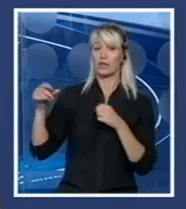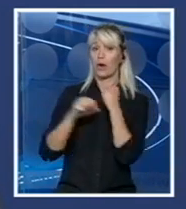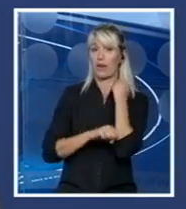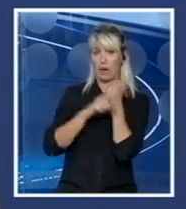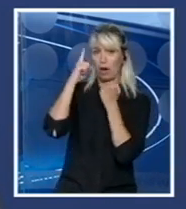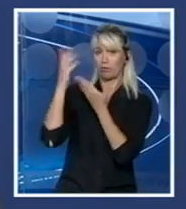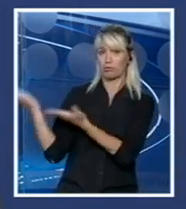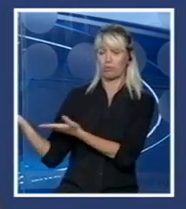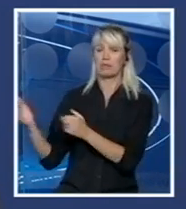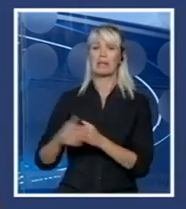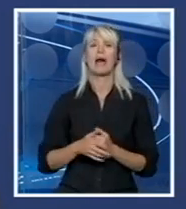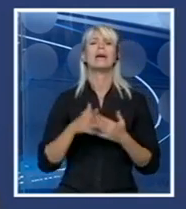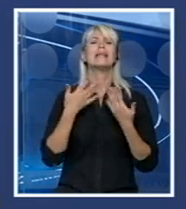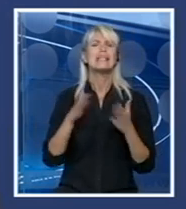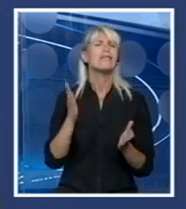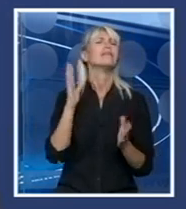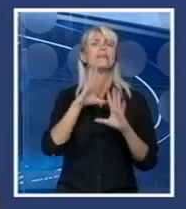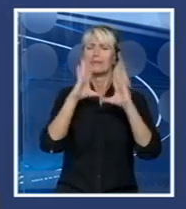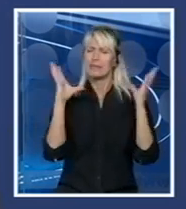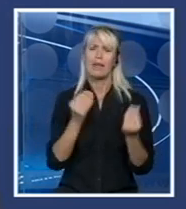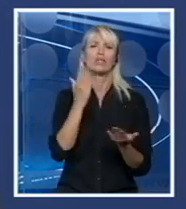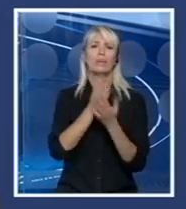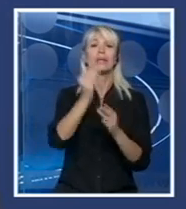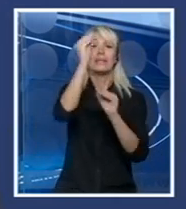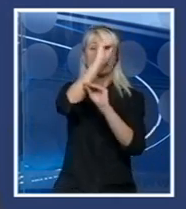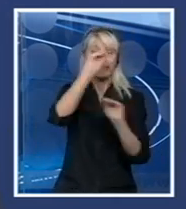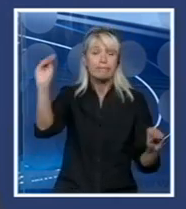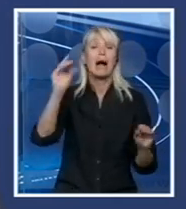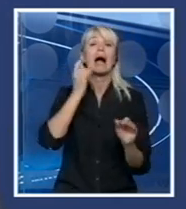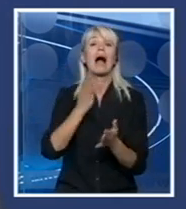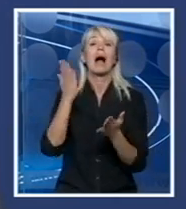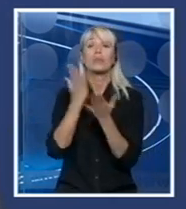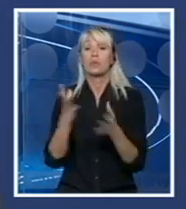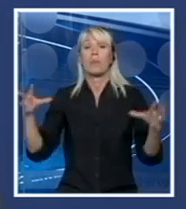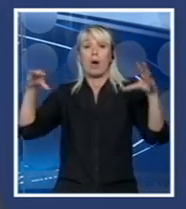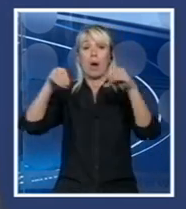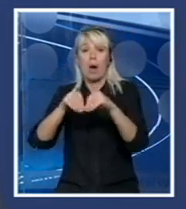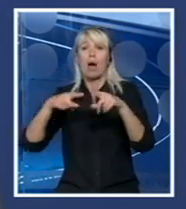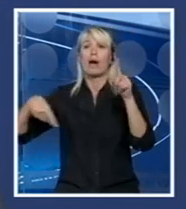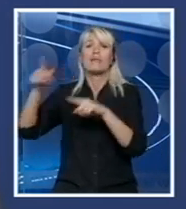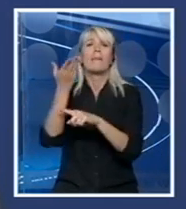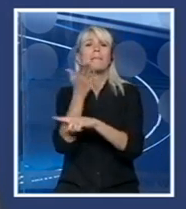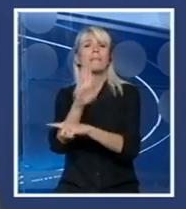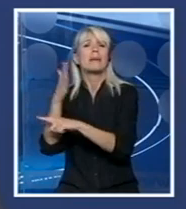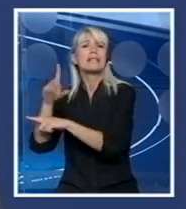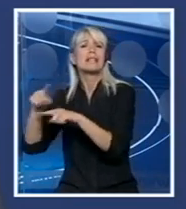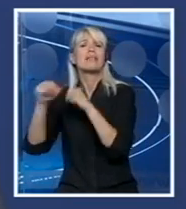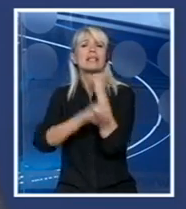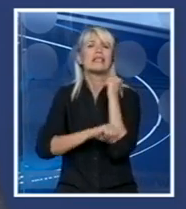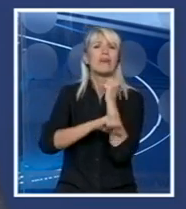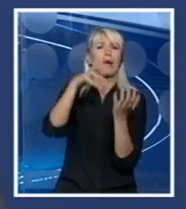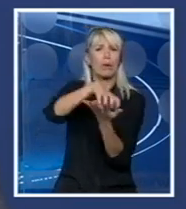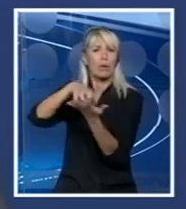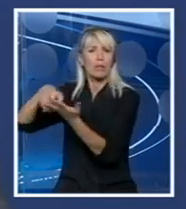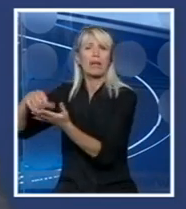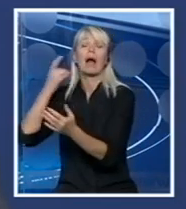da ćemo vas informisati u detalje kad se nađemo sa predstavnicima svih rektorata i negde kad budemo idući na imali